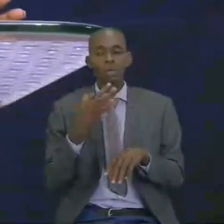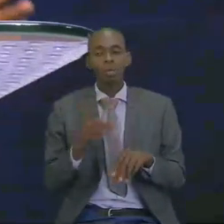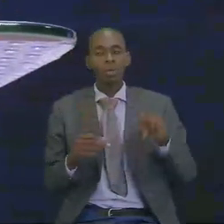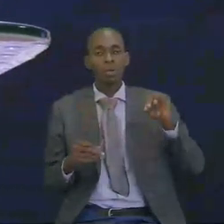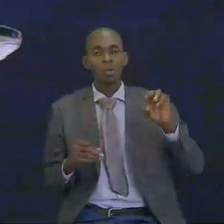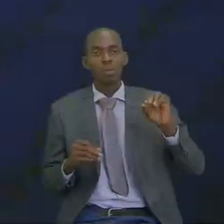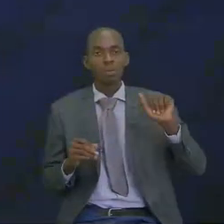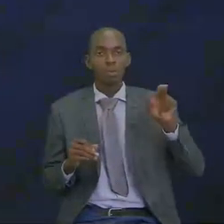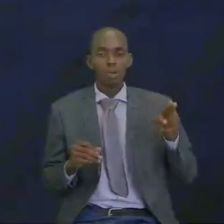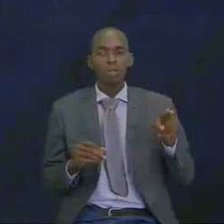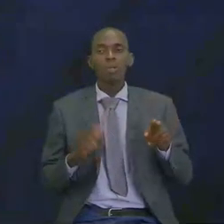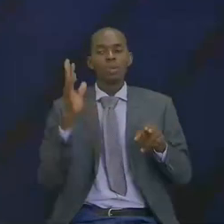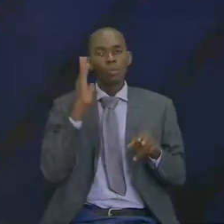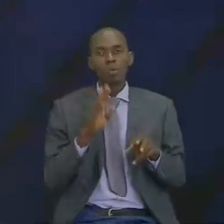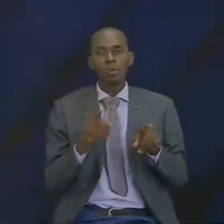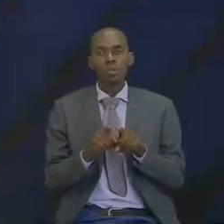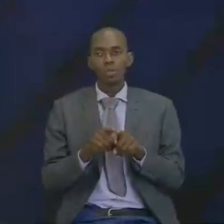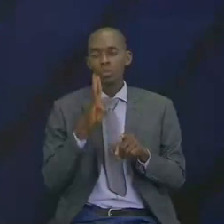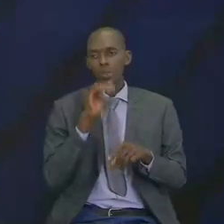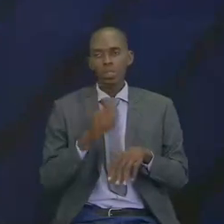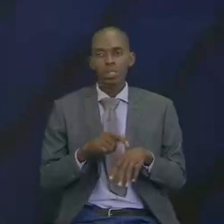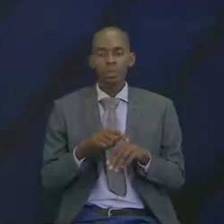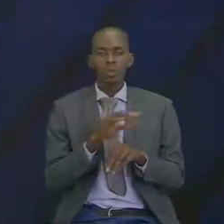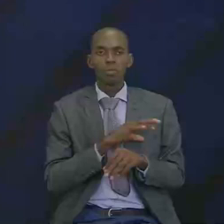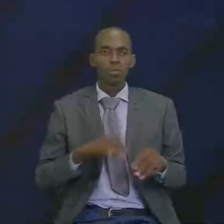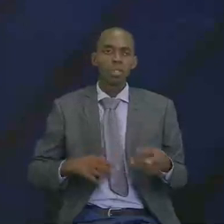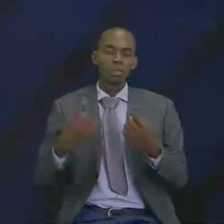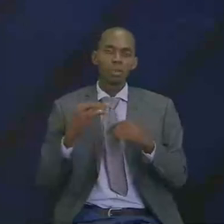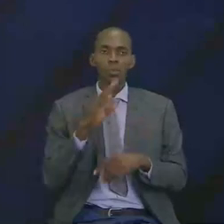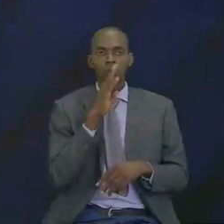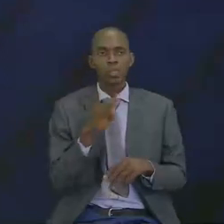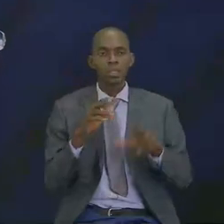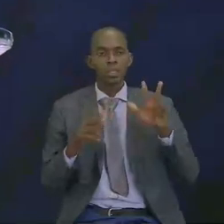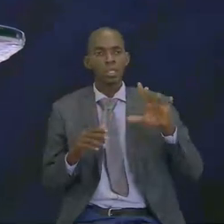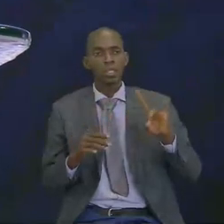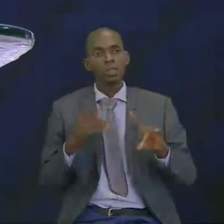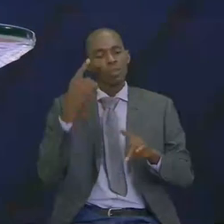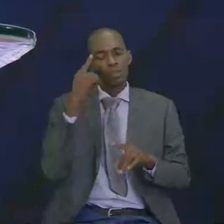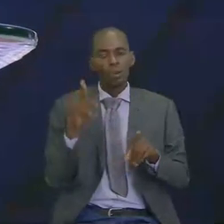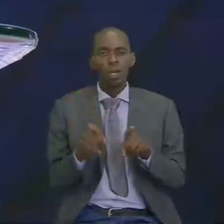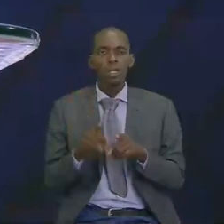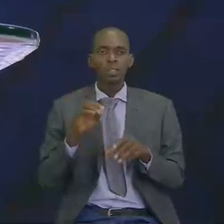de Noé arrivera de même à l'avènement du Fils de l'homme. Le verset